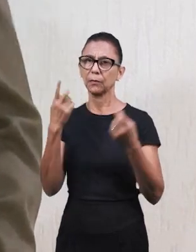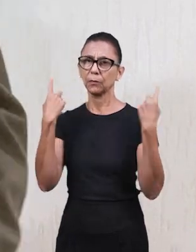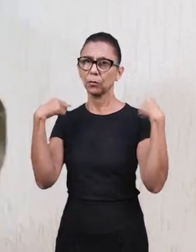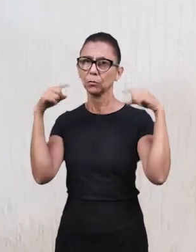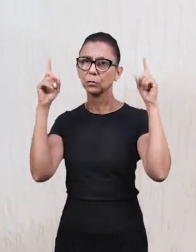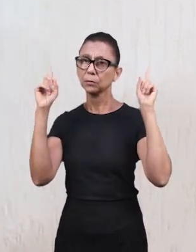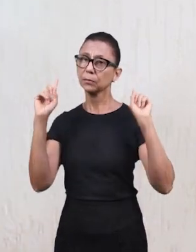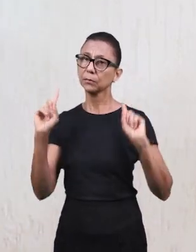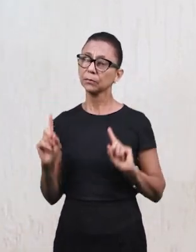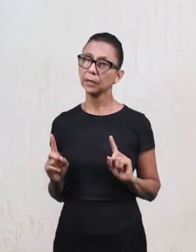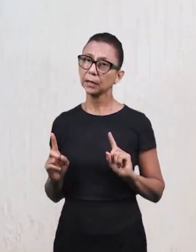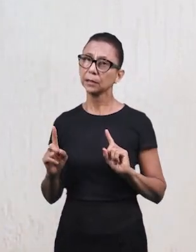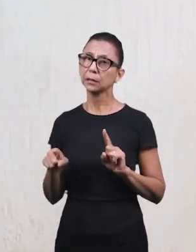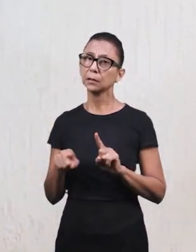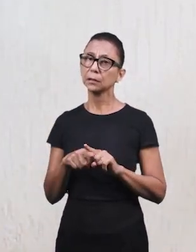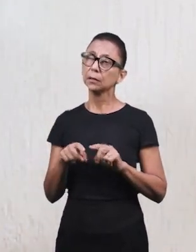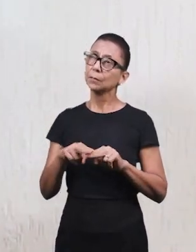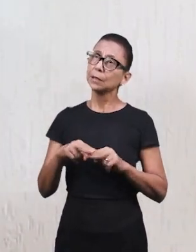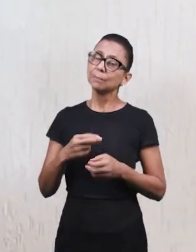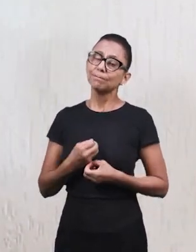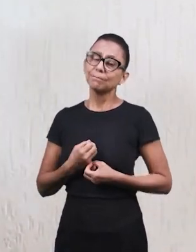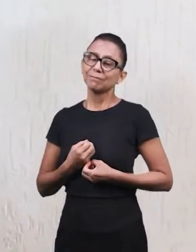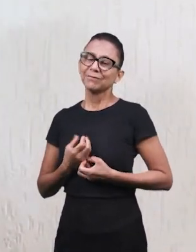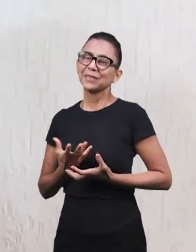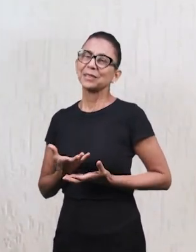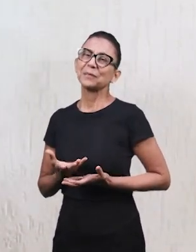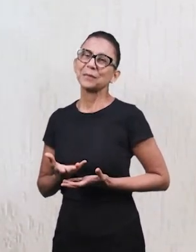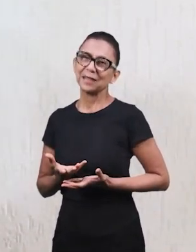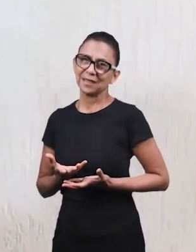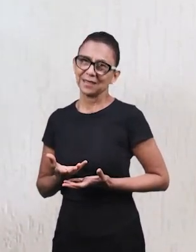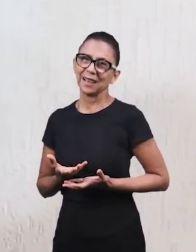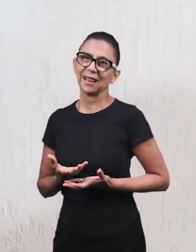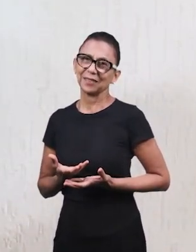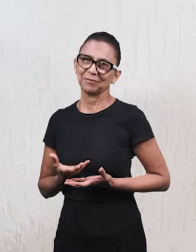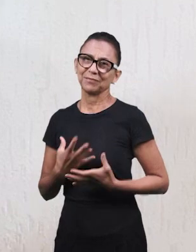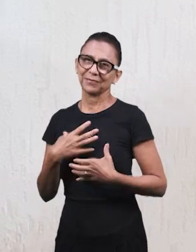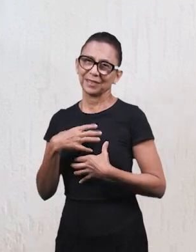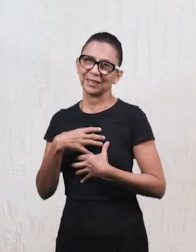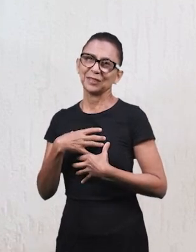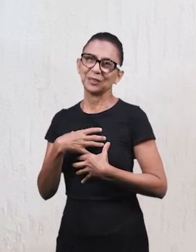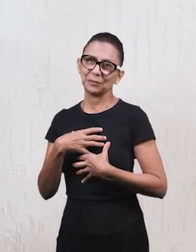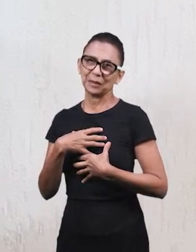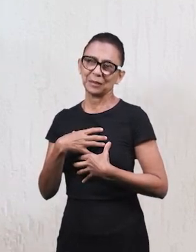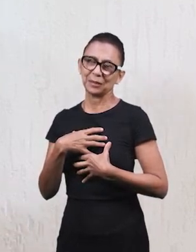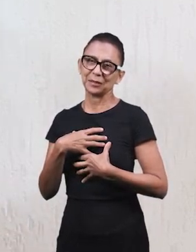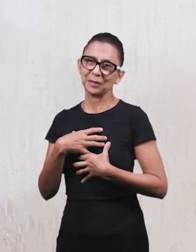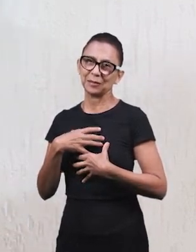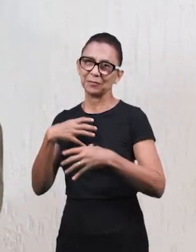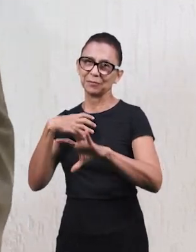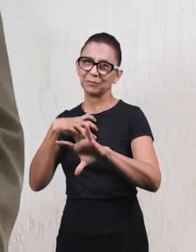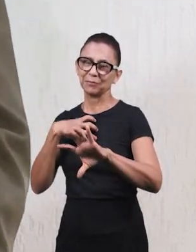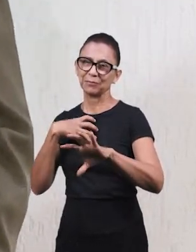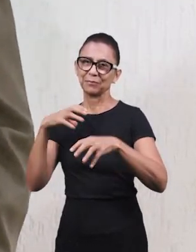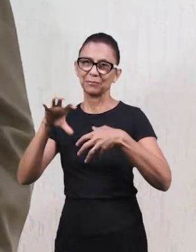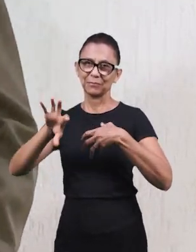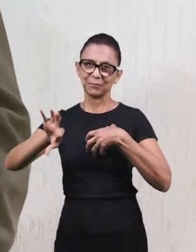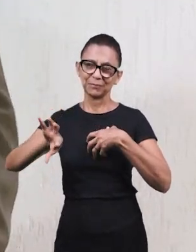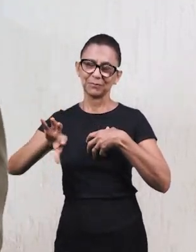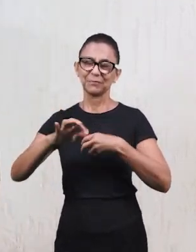любовь пасторов к овечкам. Это та манера, которую